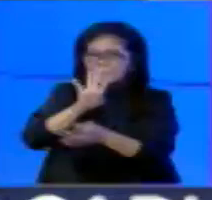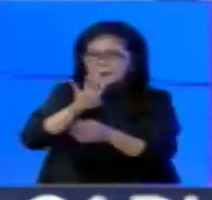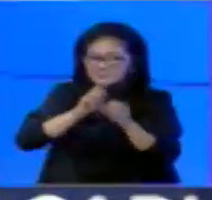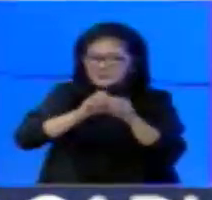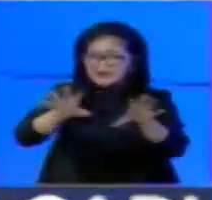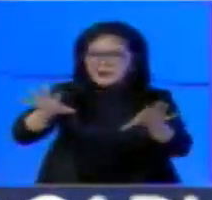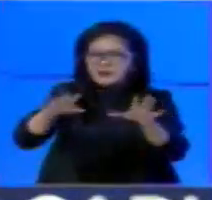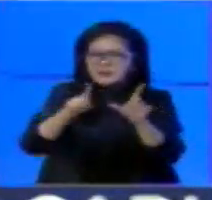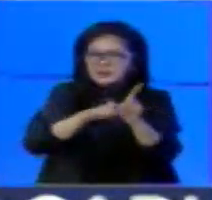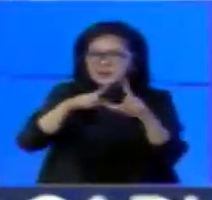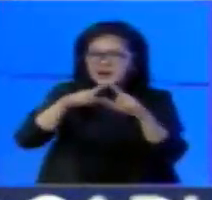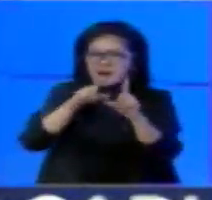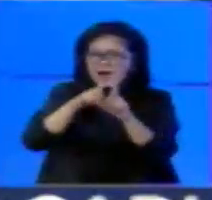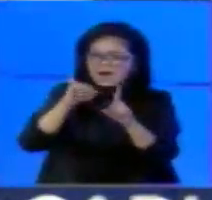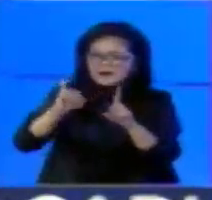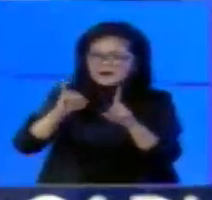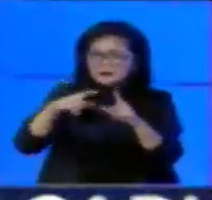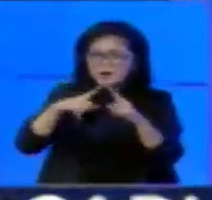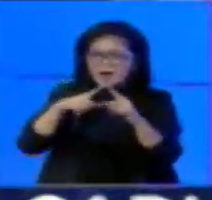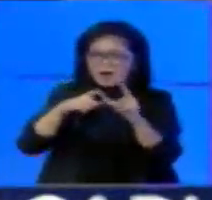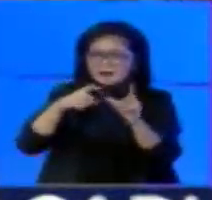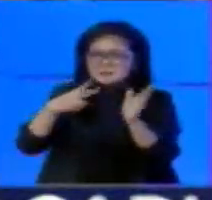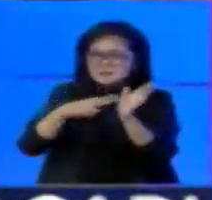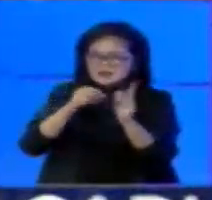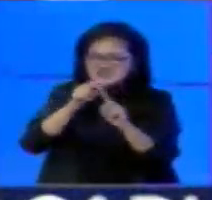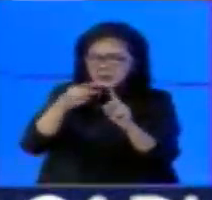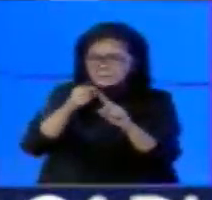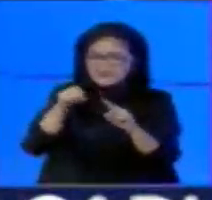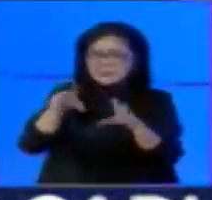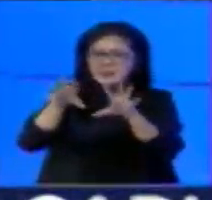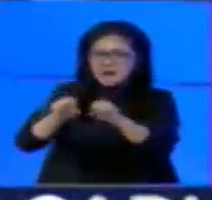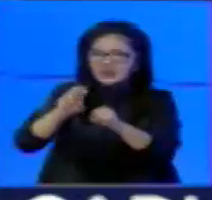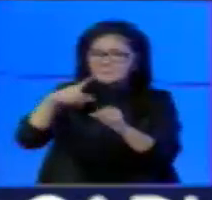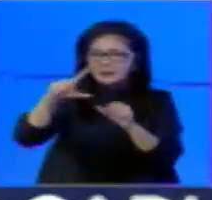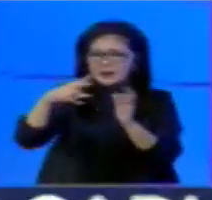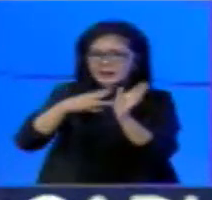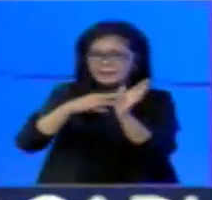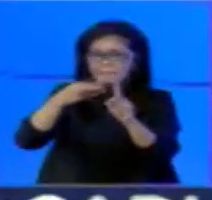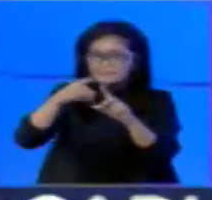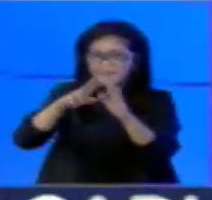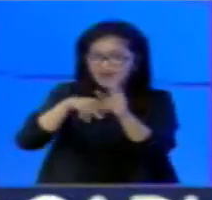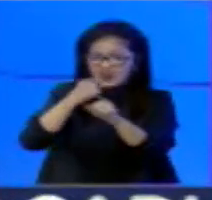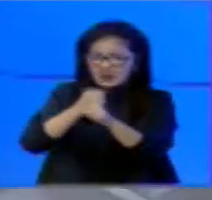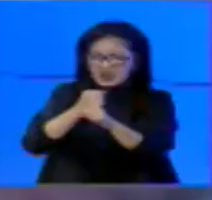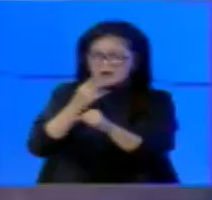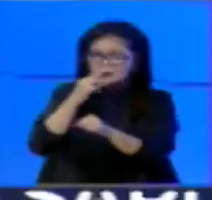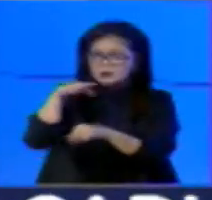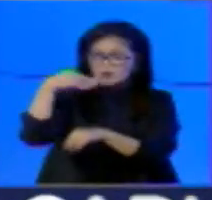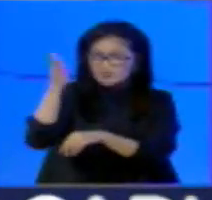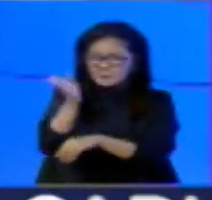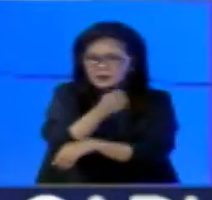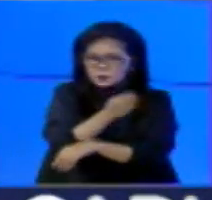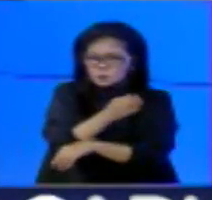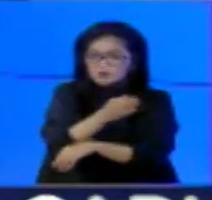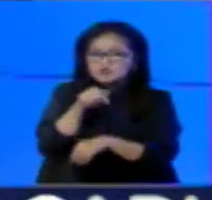dan Asep, yang ditangkap di Kampung Lembang, Kabupaten Bandung, Jawa Barat. Dari kontrakan tersangka, berhasil disita 600 kg